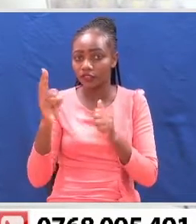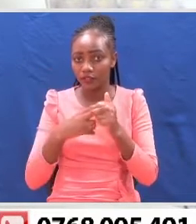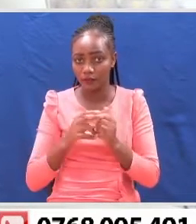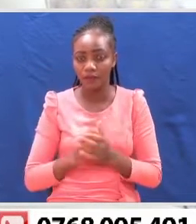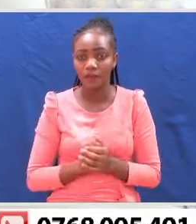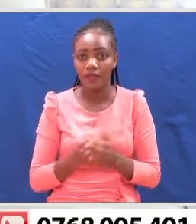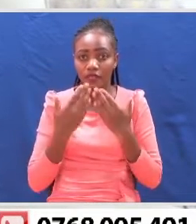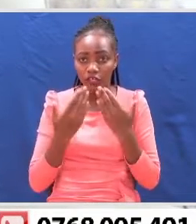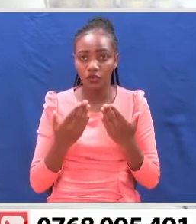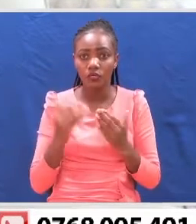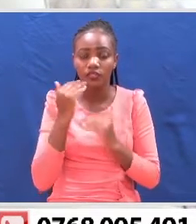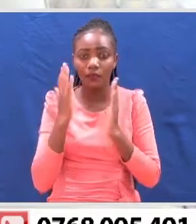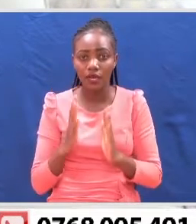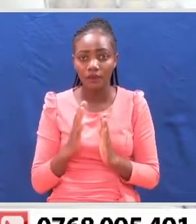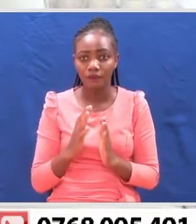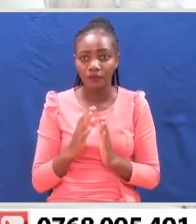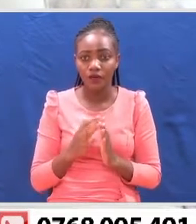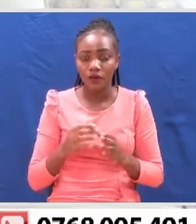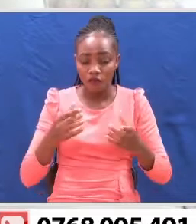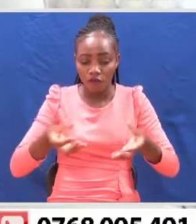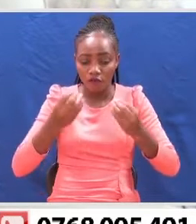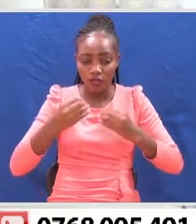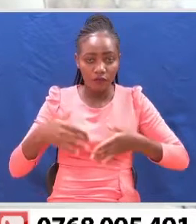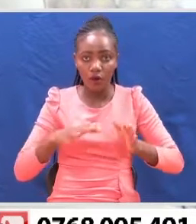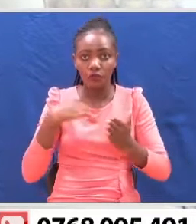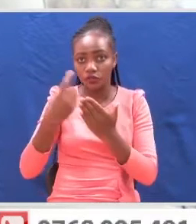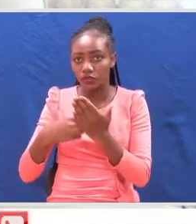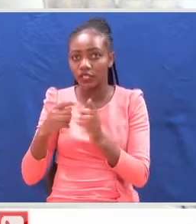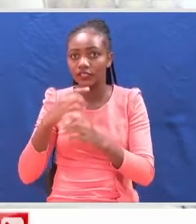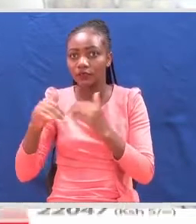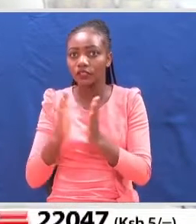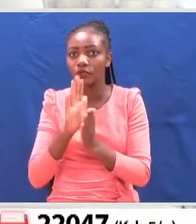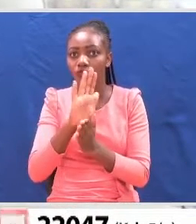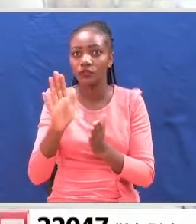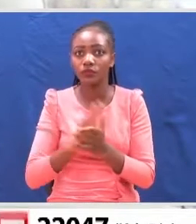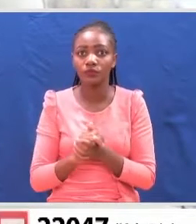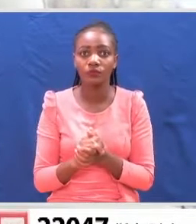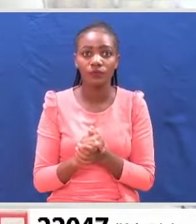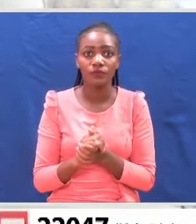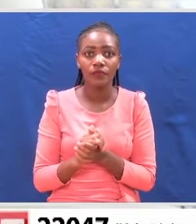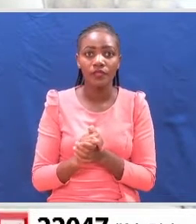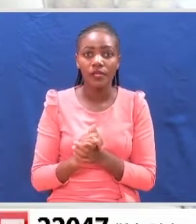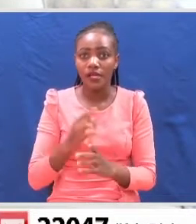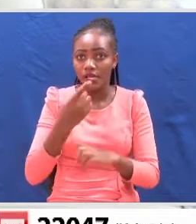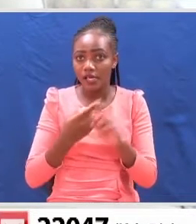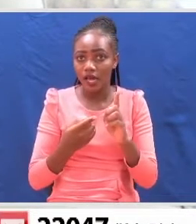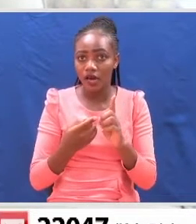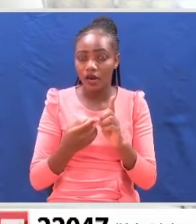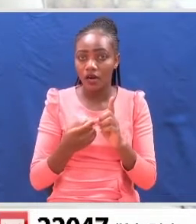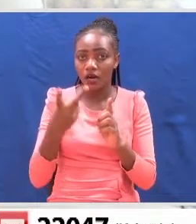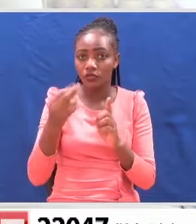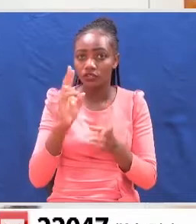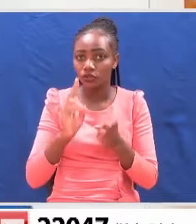22047. Asante sana Speaker kunipa nafasi hii kuzungumza nawe. Kulingana nawe, mwaka